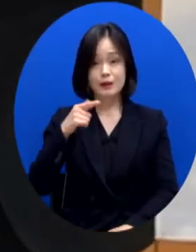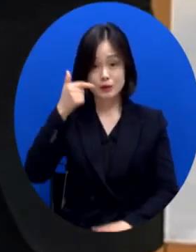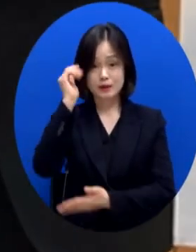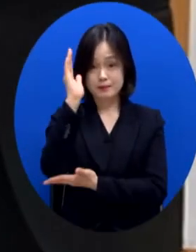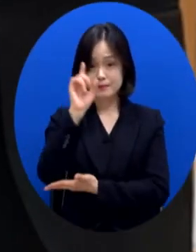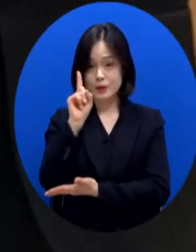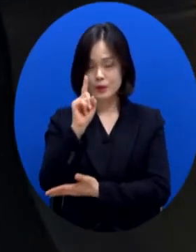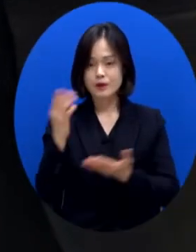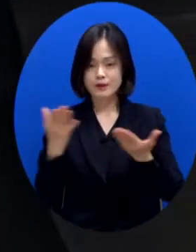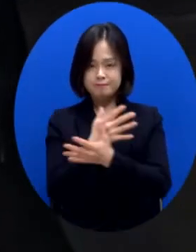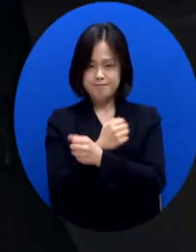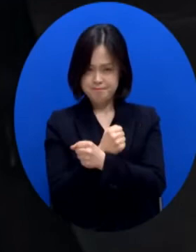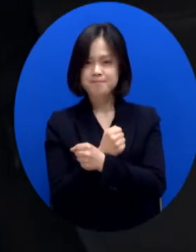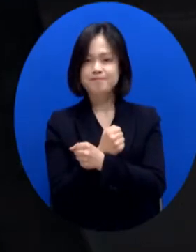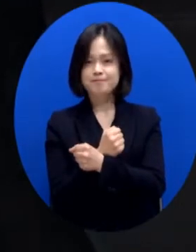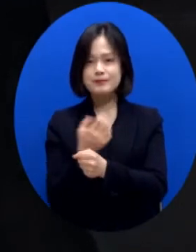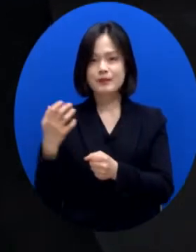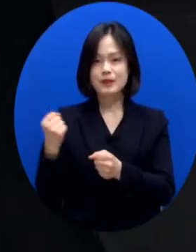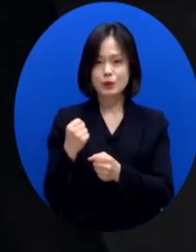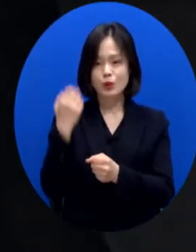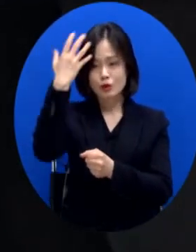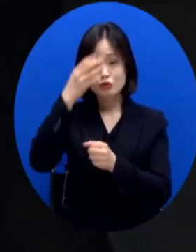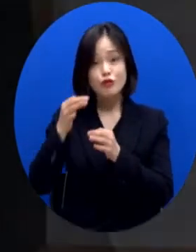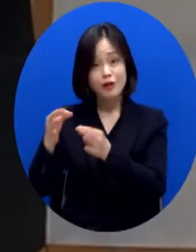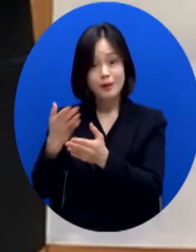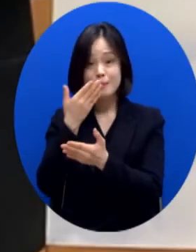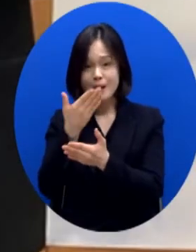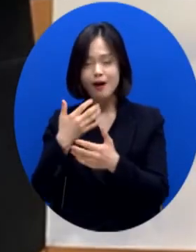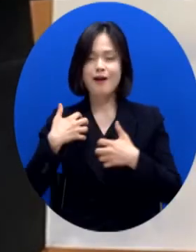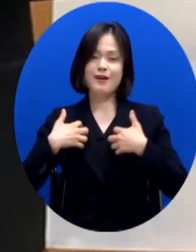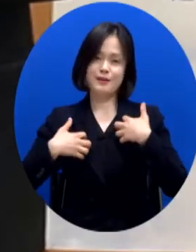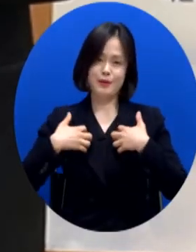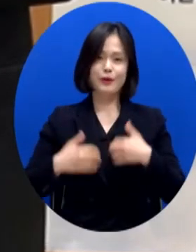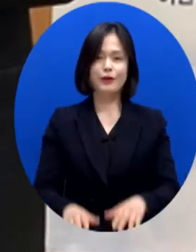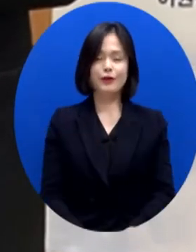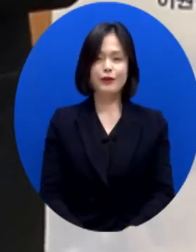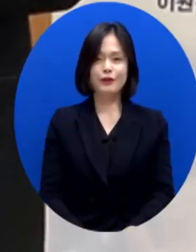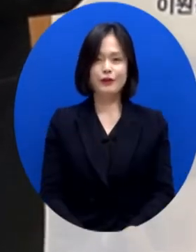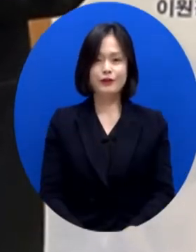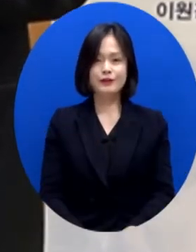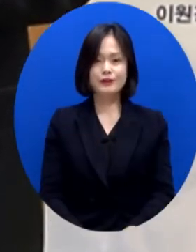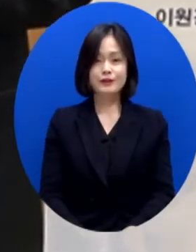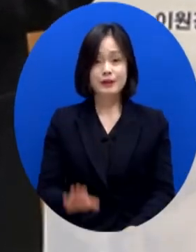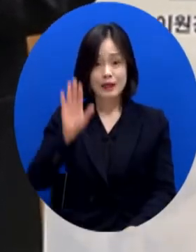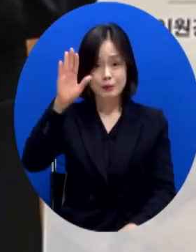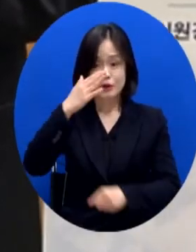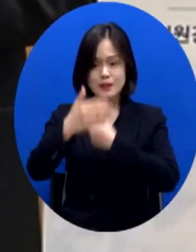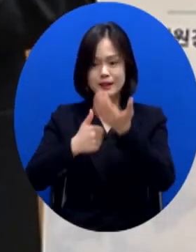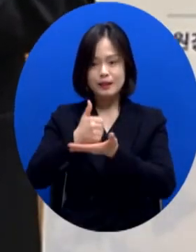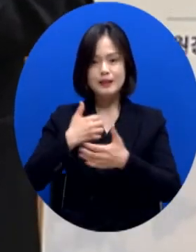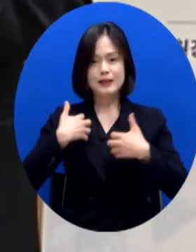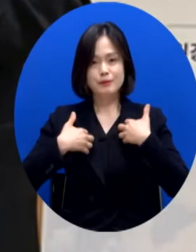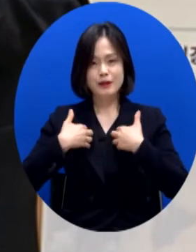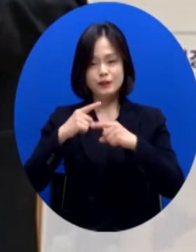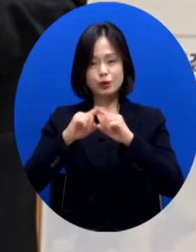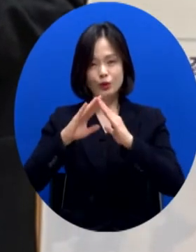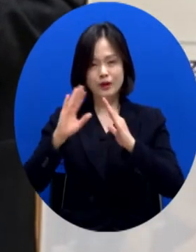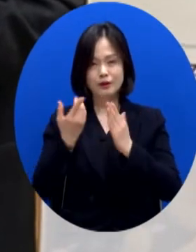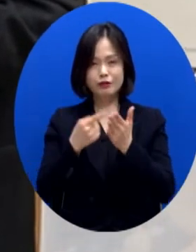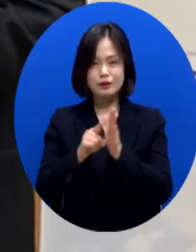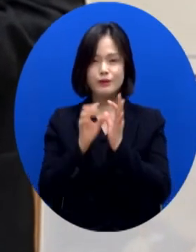이라는 뜻 깊은 나눔을 함께 시작하게 돼 기쁘다 며 앞으로도 나눔을 통해 하나님께서 기뻐하시는 교회가 될 수 있도록